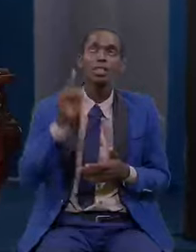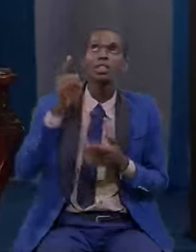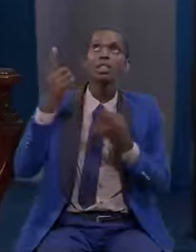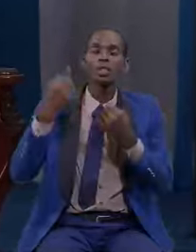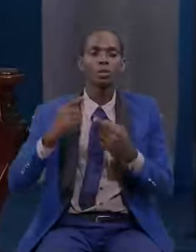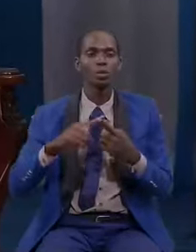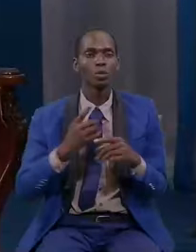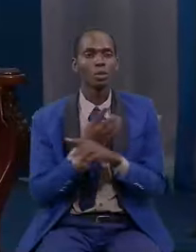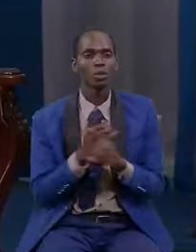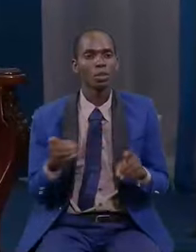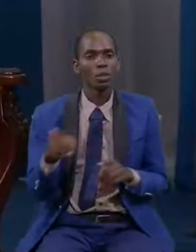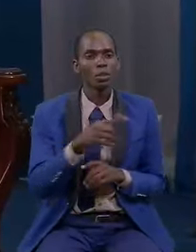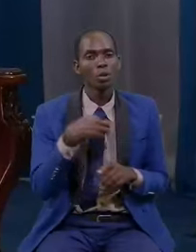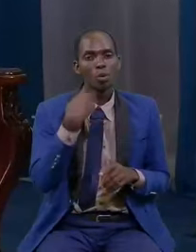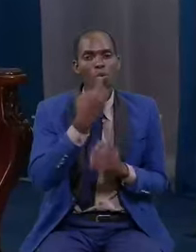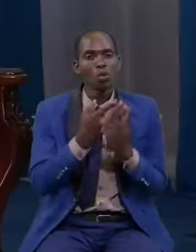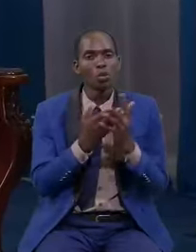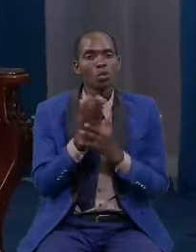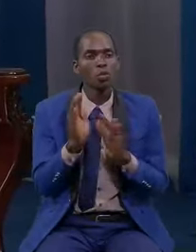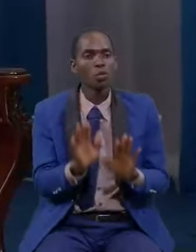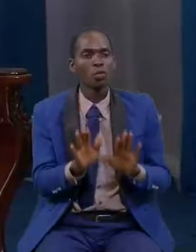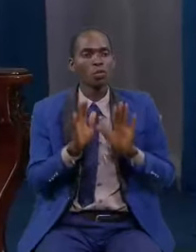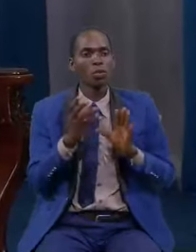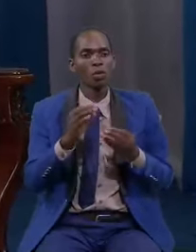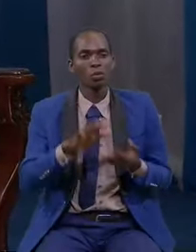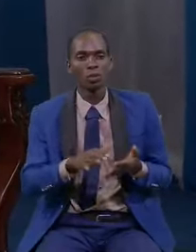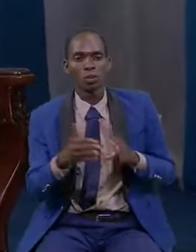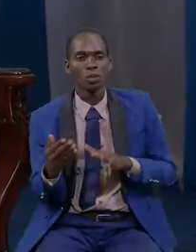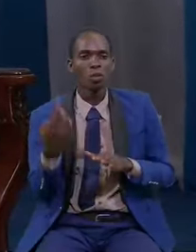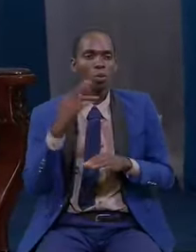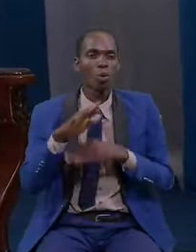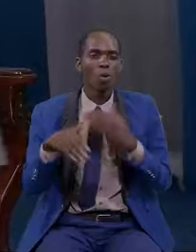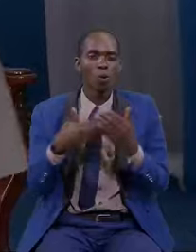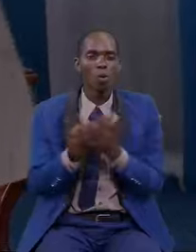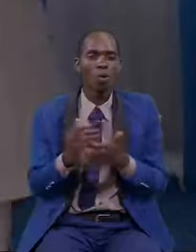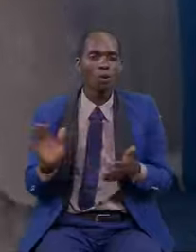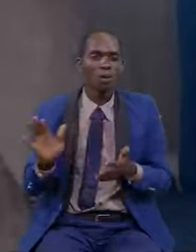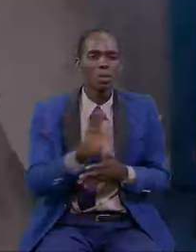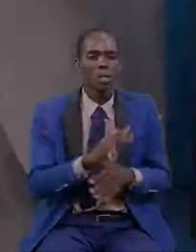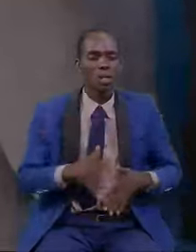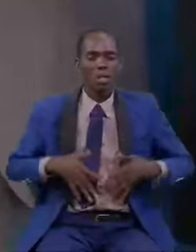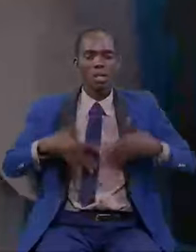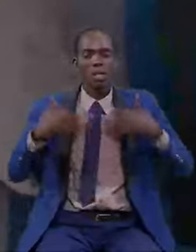délivrer. Et c'est-à-dire qu'il est venu délivrer